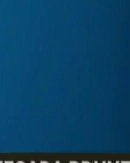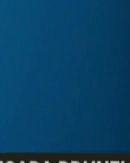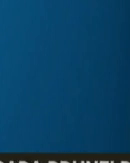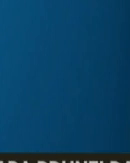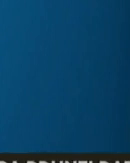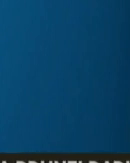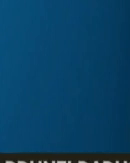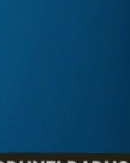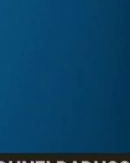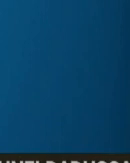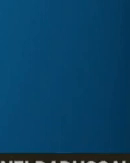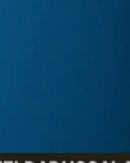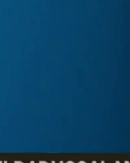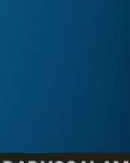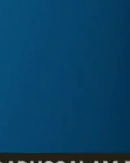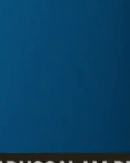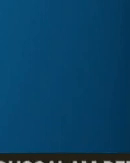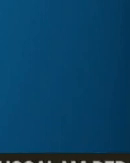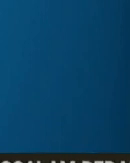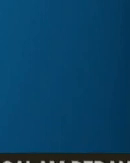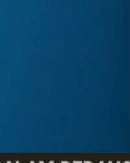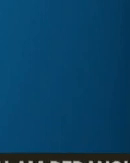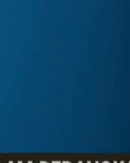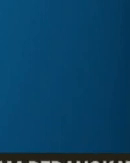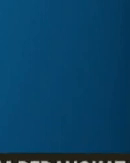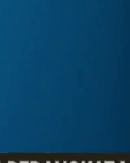atau hubungi kalian Darussalam 123